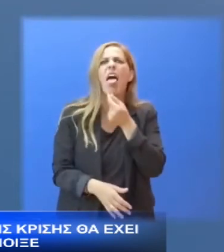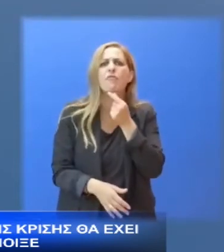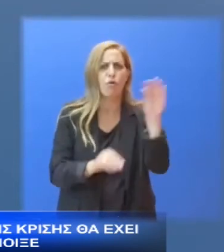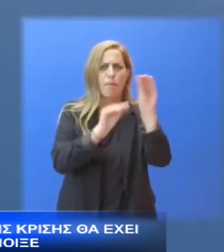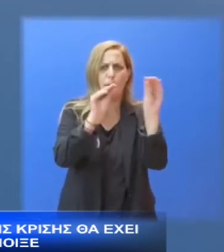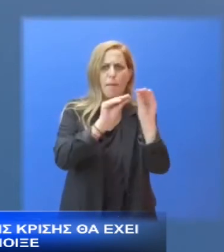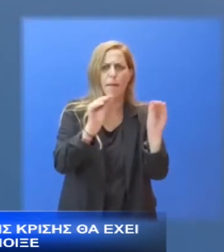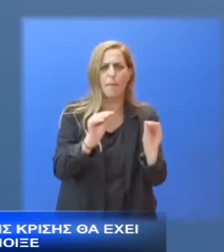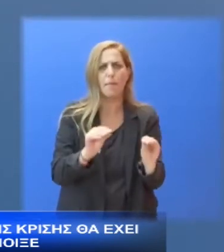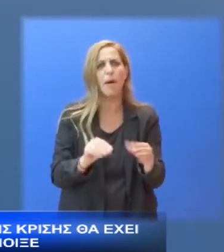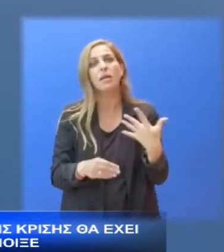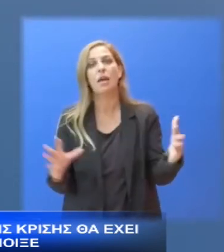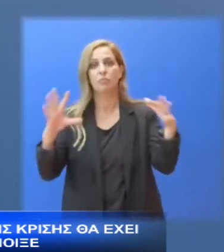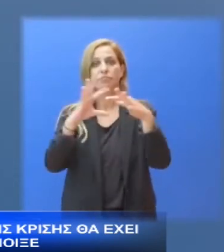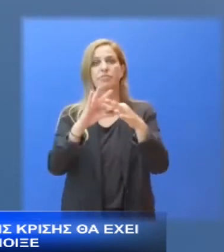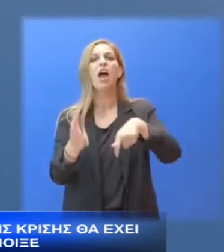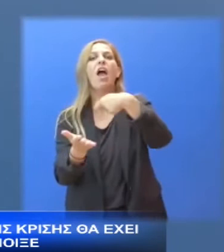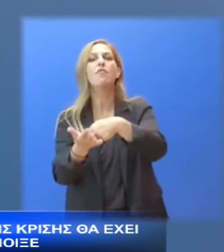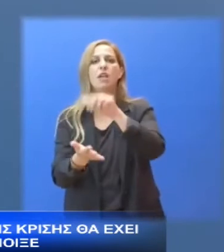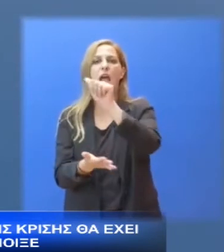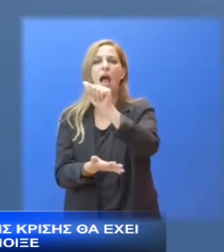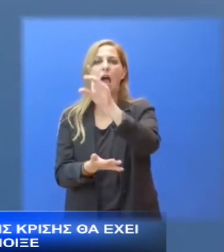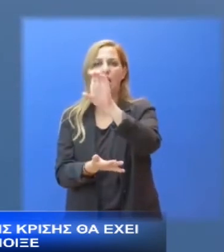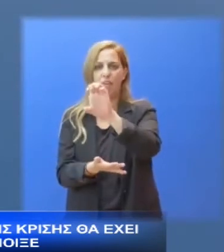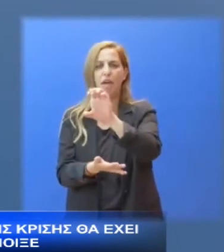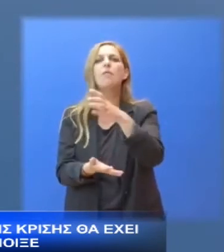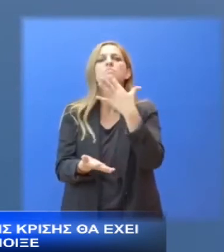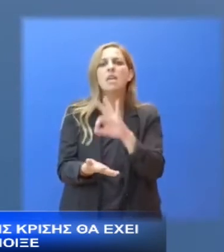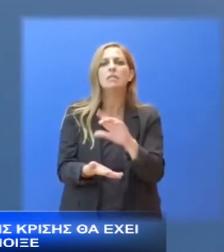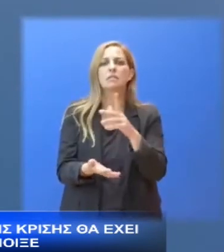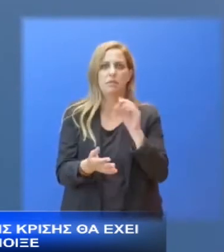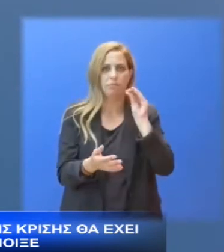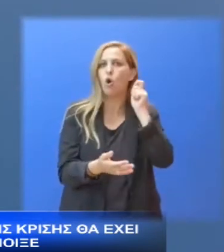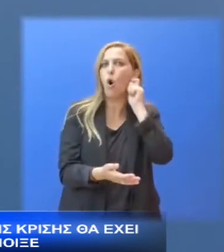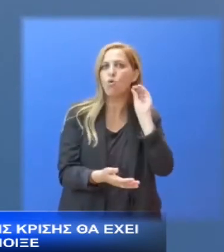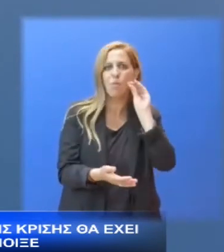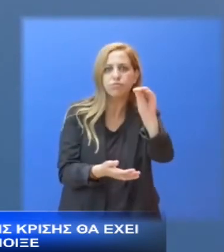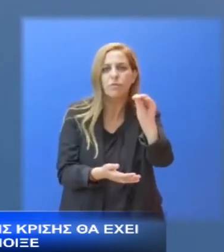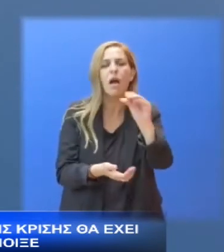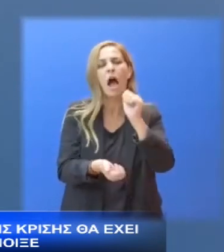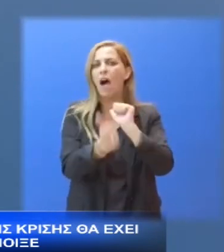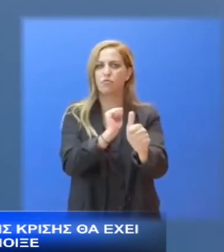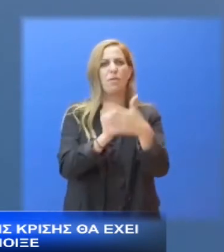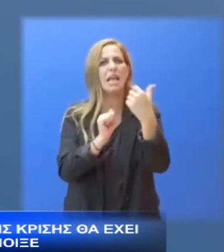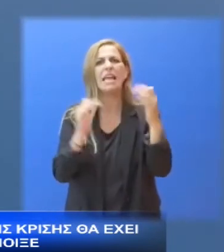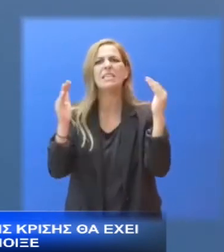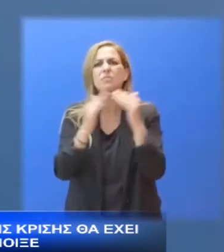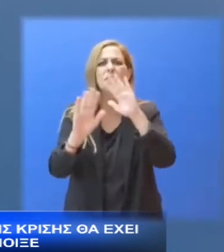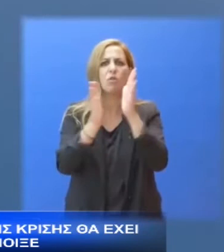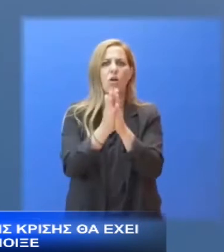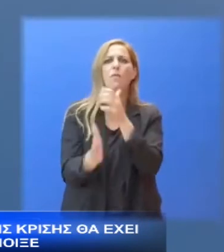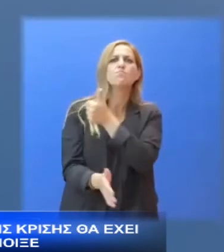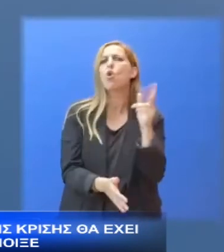σε σύνδεση με τα Μητρώα της ΑΑΔΕ, οπότε τα περισσότερα στοιχεία είναι ήδη μέσα περασμένα. Οι δικαιούχοι χρειάζονται απλώς τους κωδικούς τους